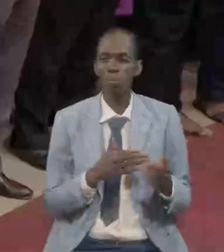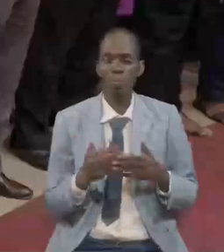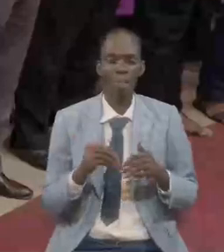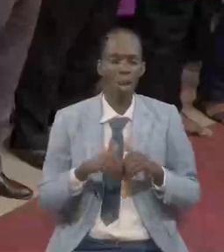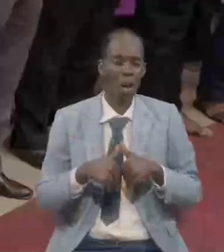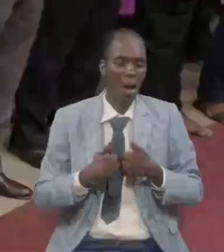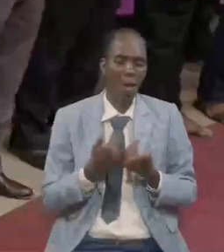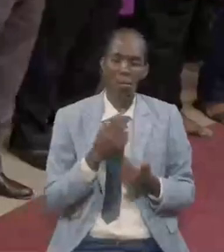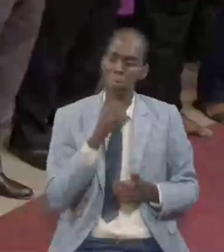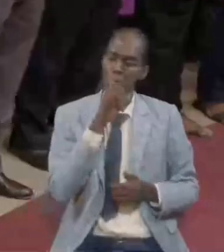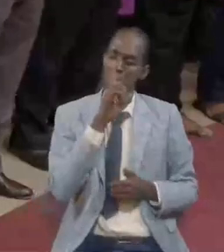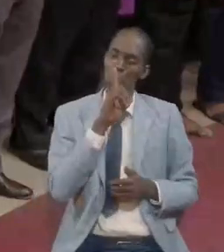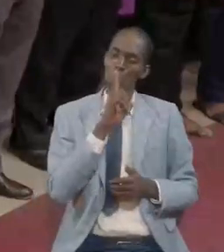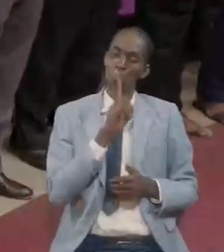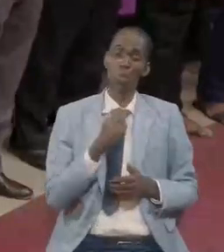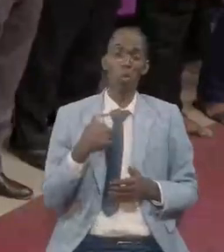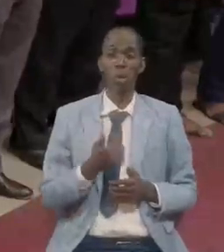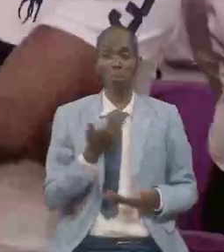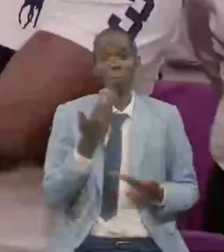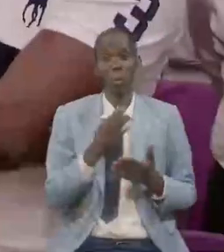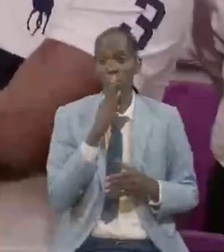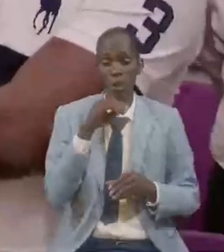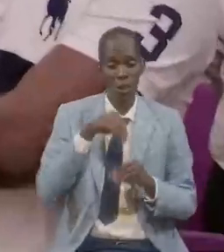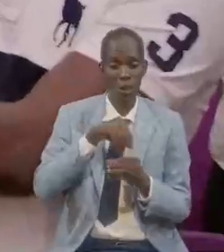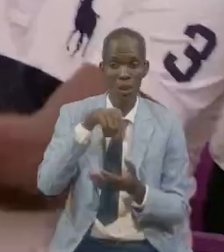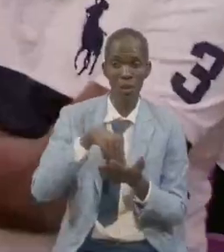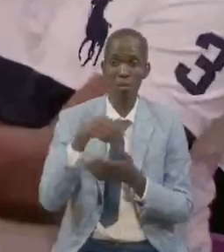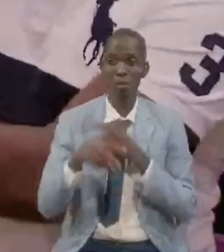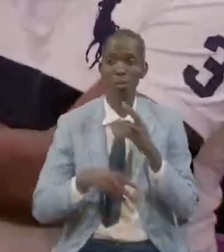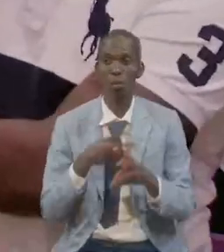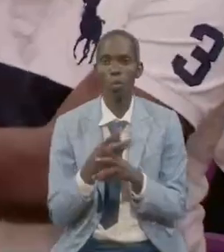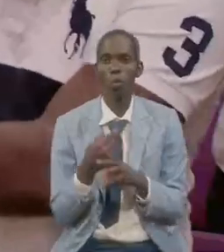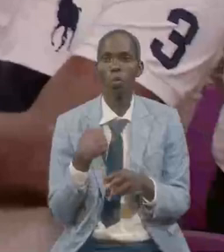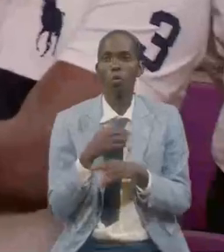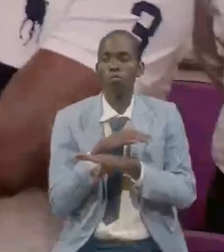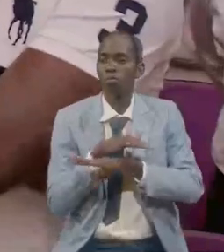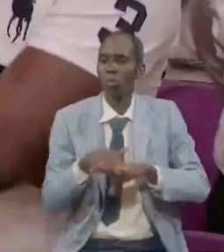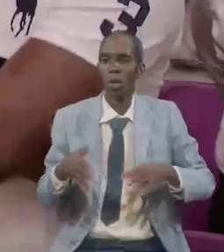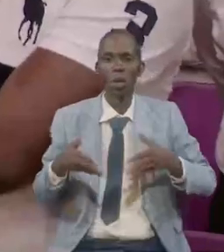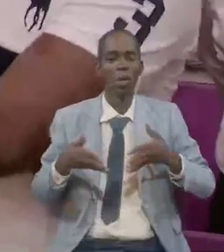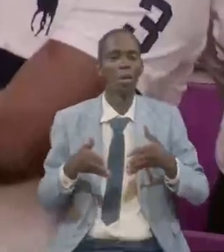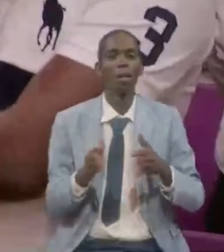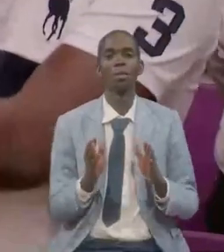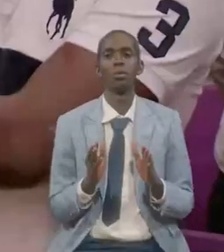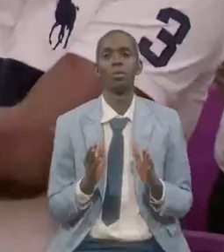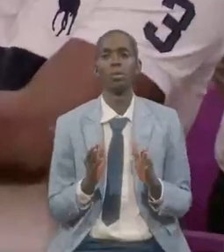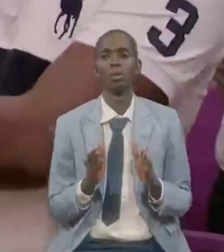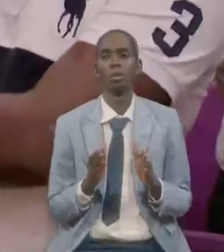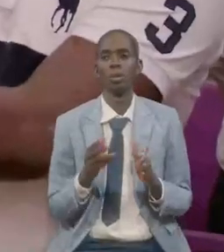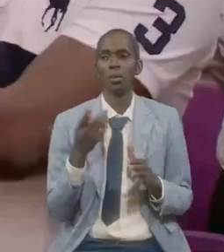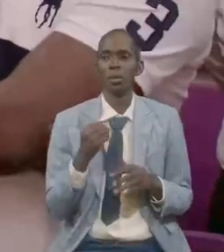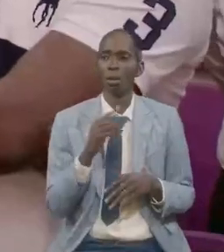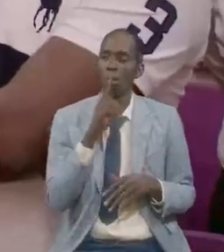Aussi humble que nous soyons dans ce monde, nous ne devons permettre